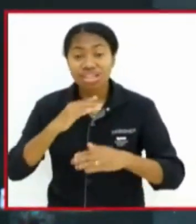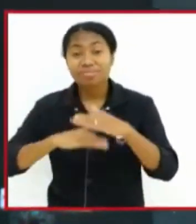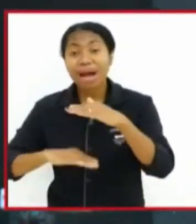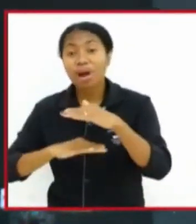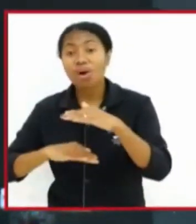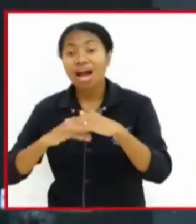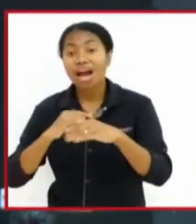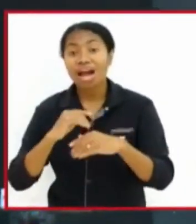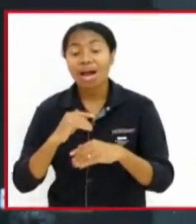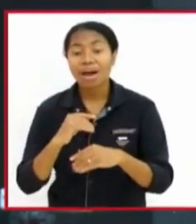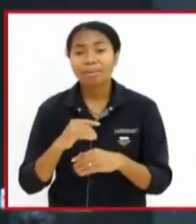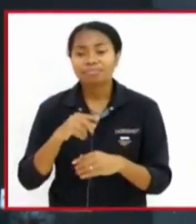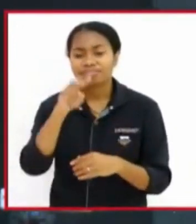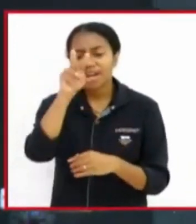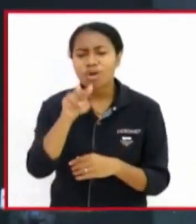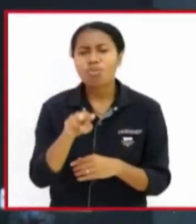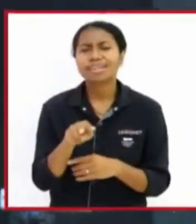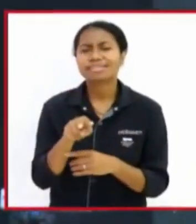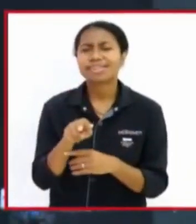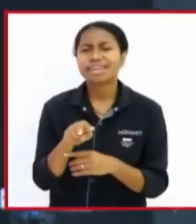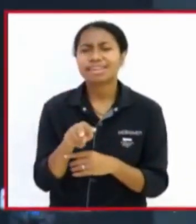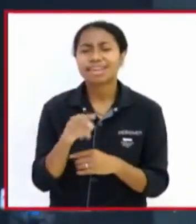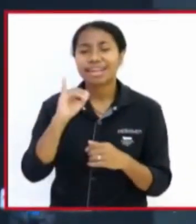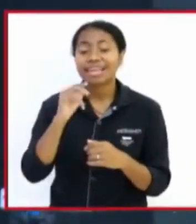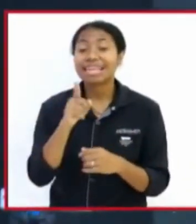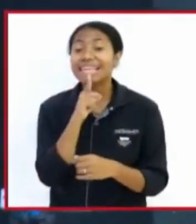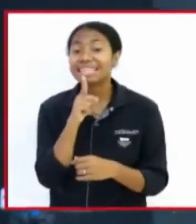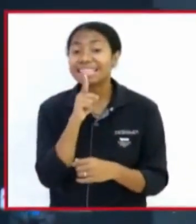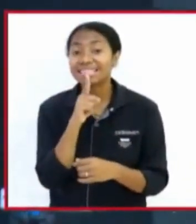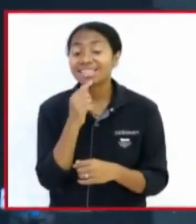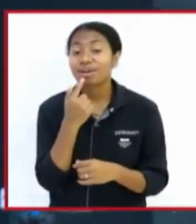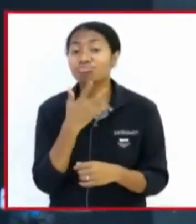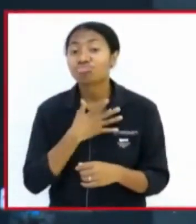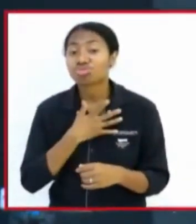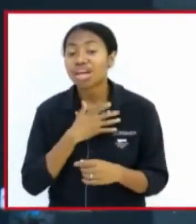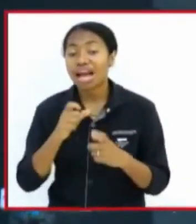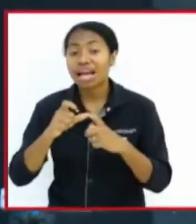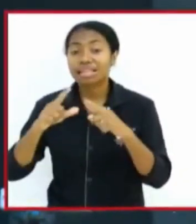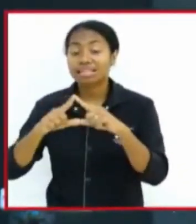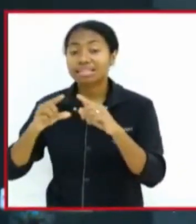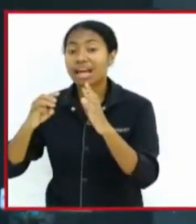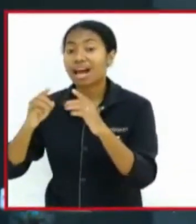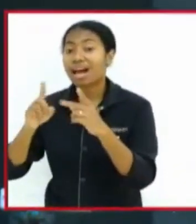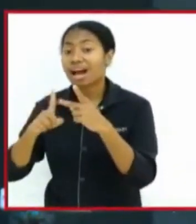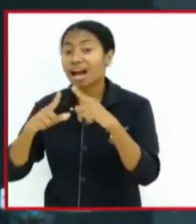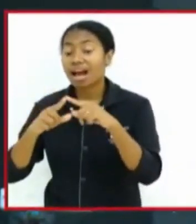pengawasan Inggris yang adalah pemilik saham terbesar